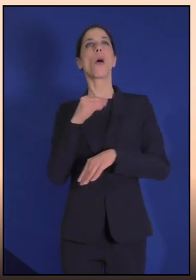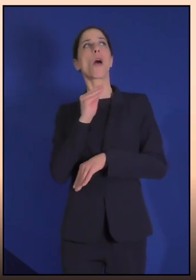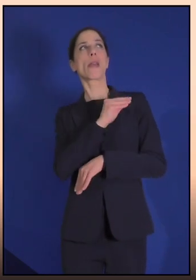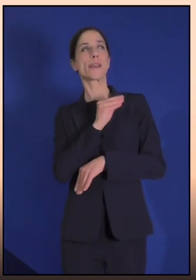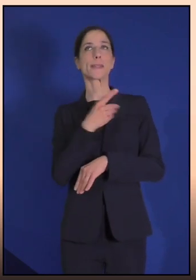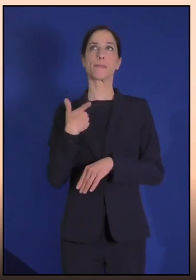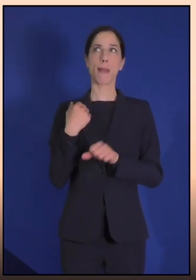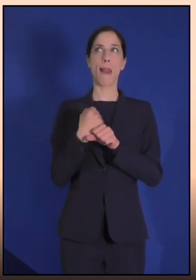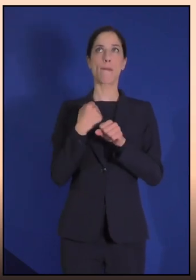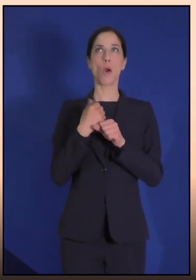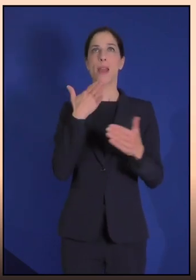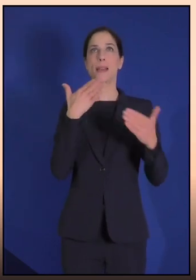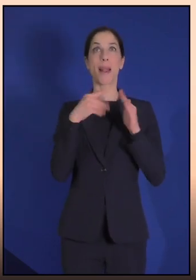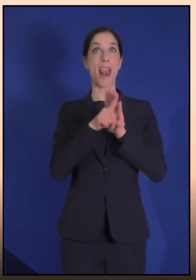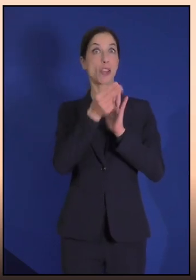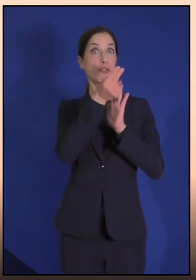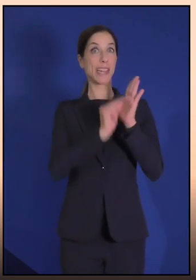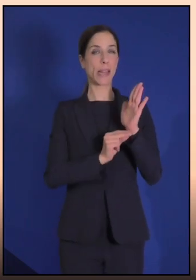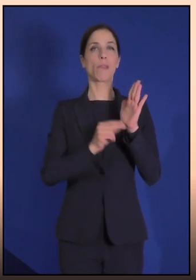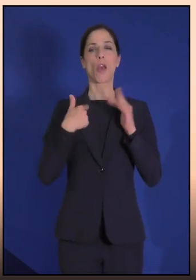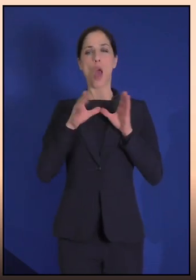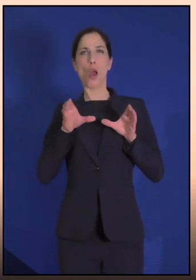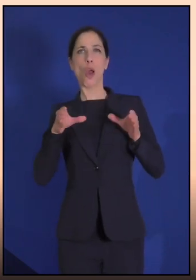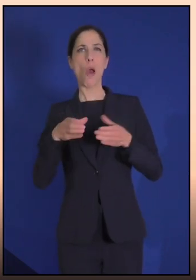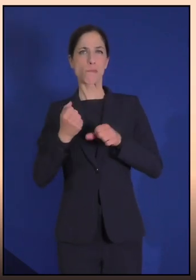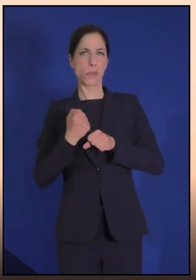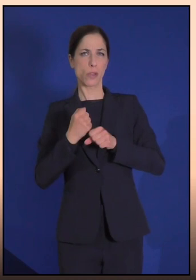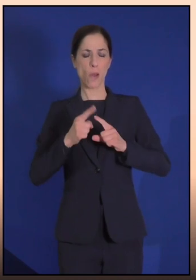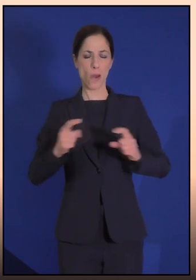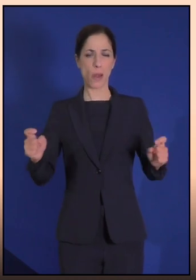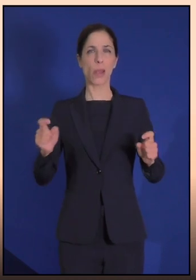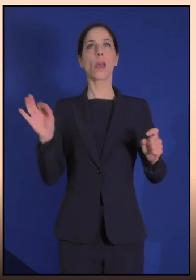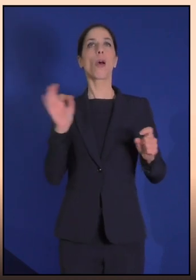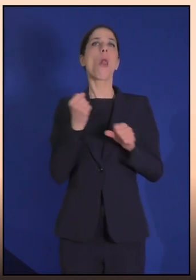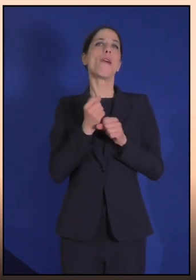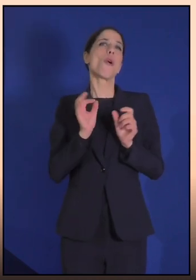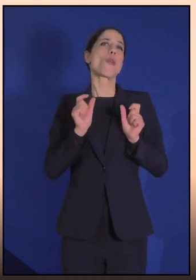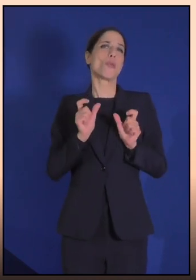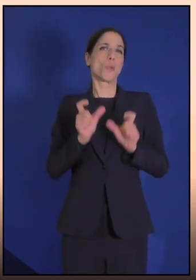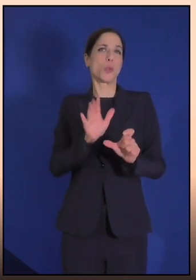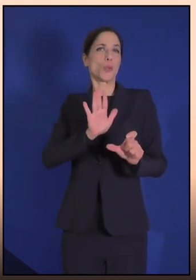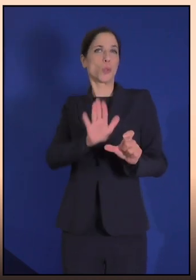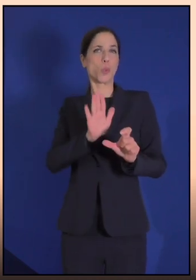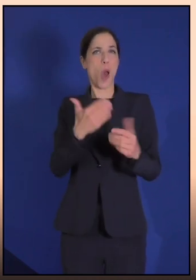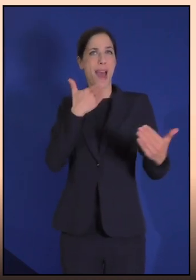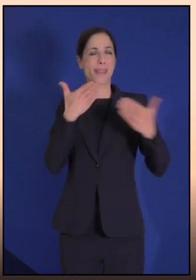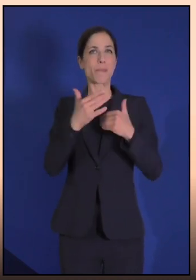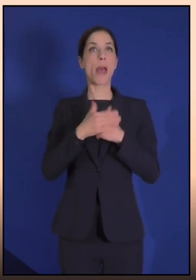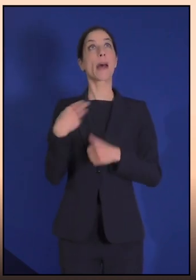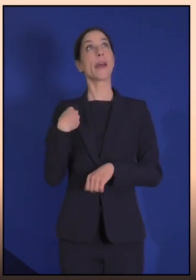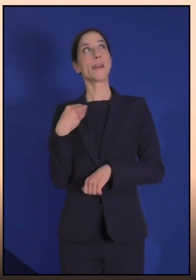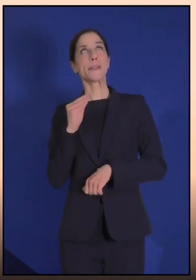dell'Assemblea Legislativa, commissioni piuttosto che i lavori assembleari, potessero